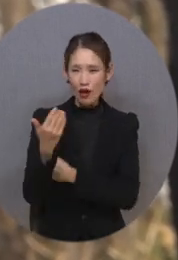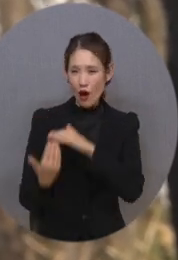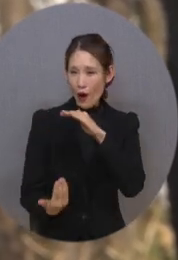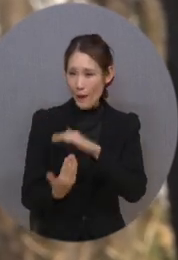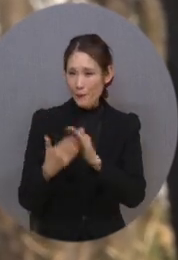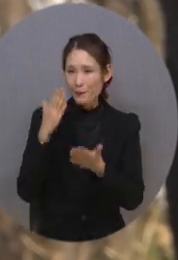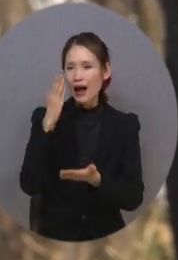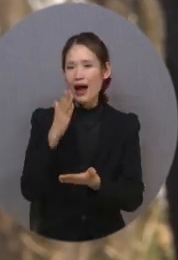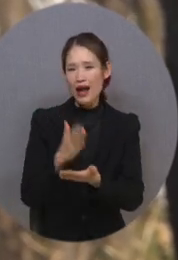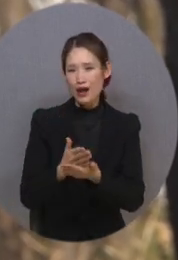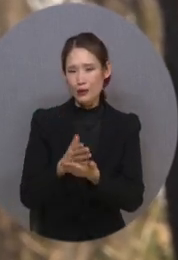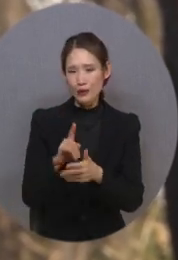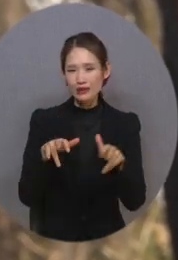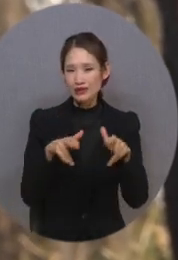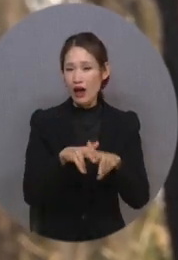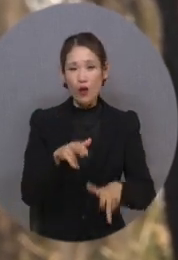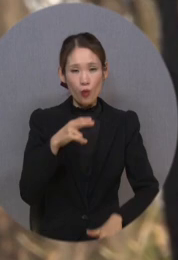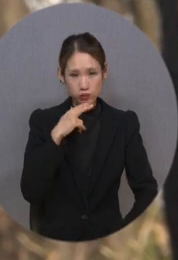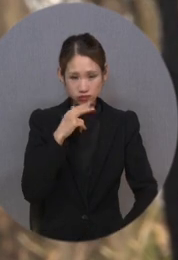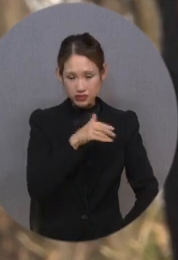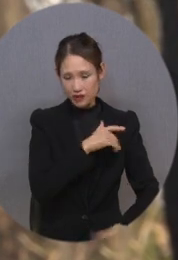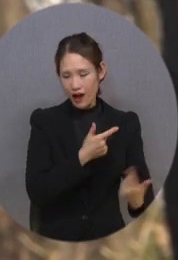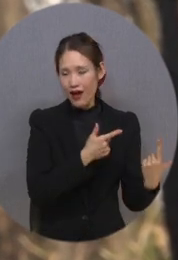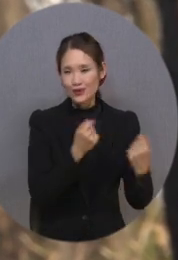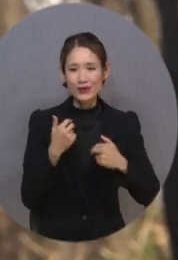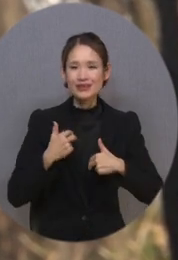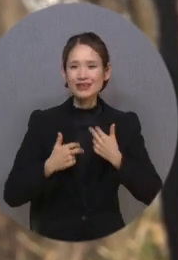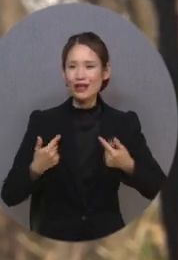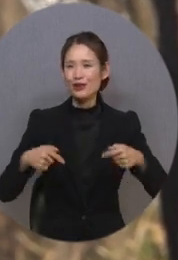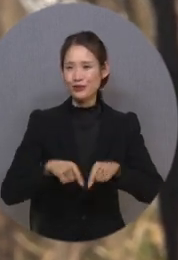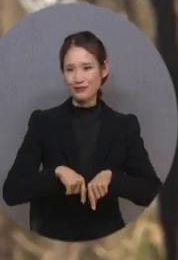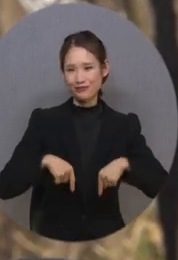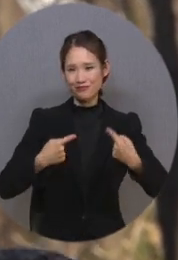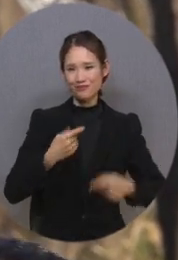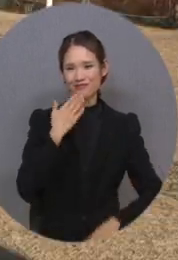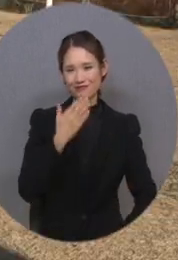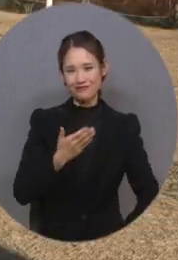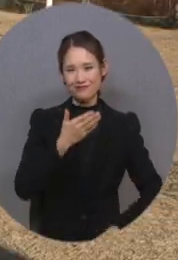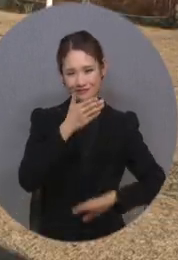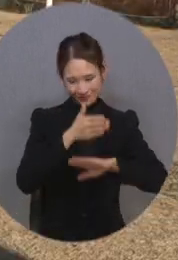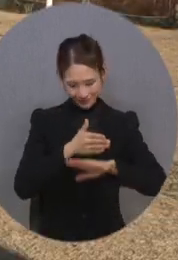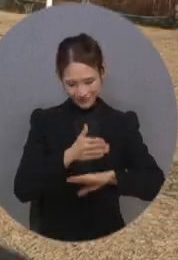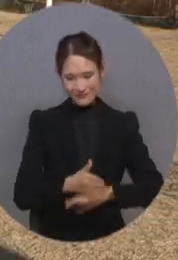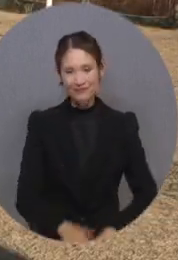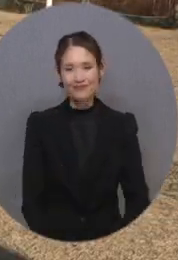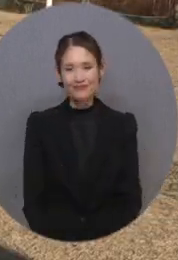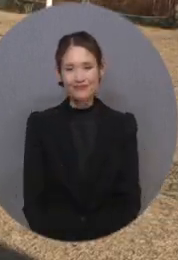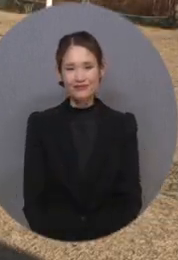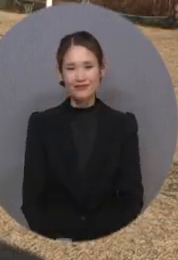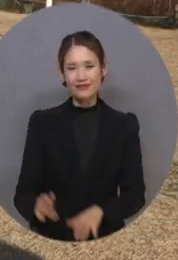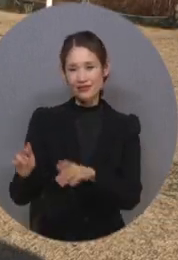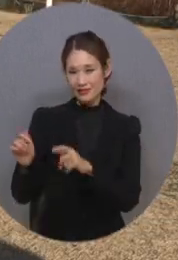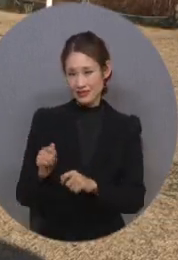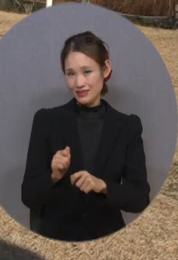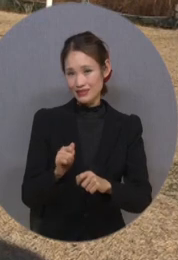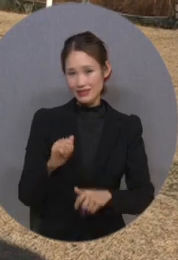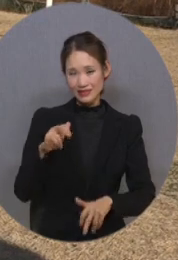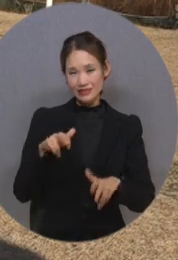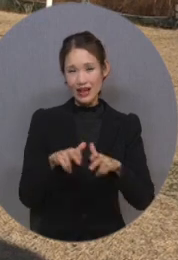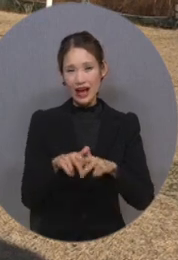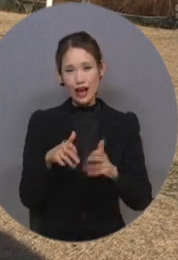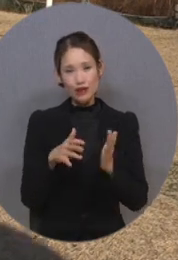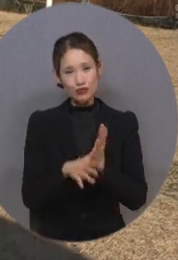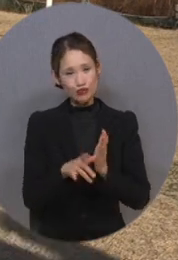골프는. 이건 핸디캡 없이도 너무 즐겁게 할 수 있을 것 같습니다. 아, 감사합니다. 네. 예. 근데 우리 골프님은 핸디캡 좀